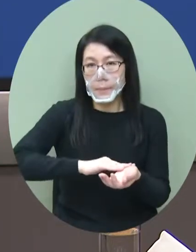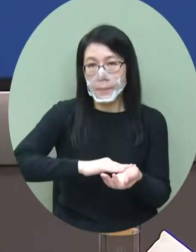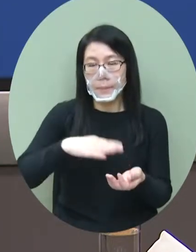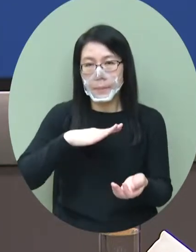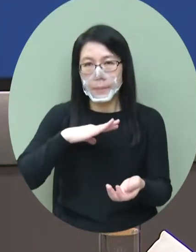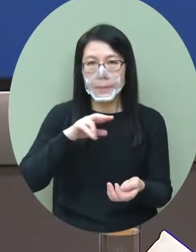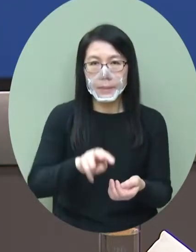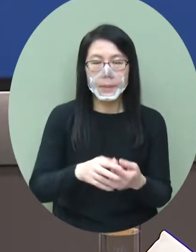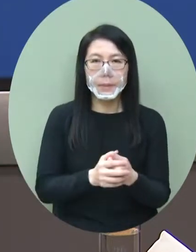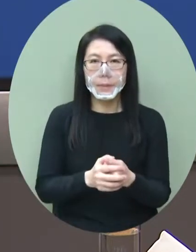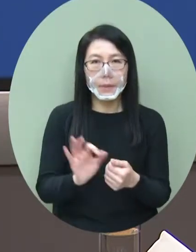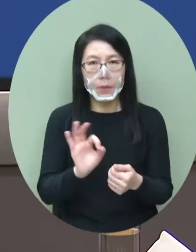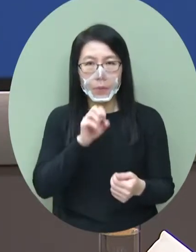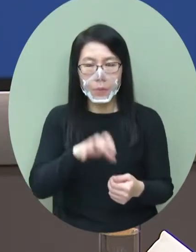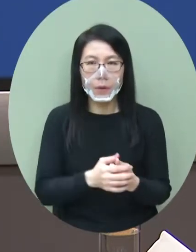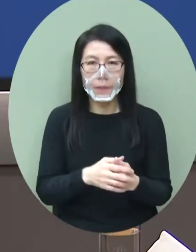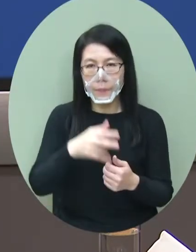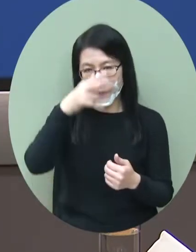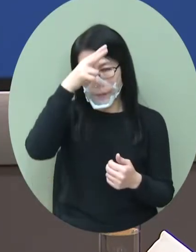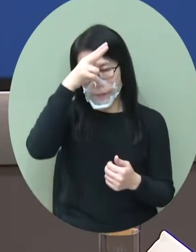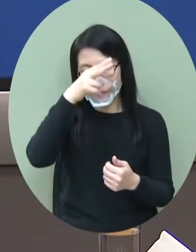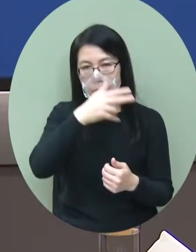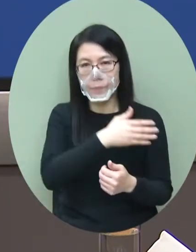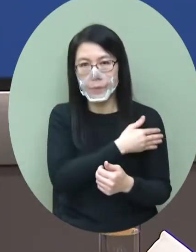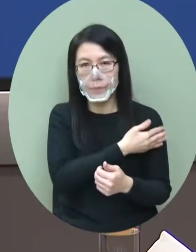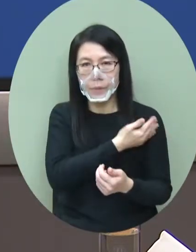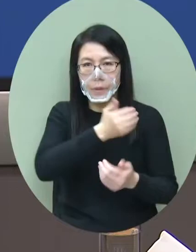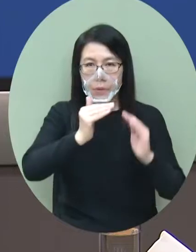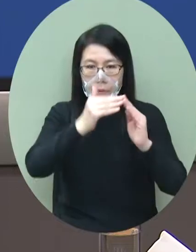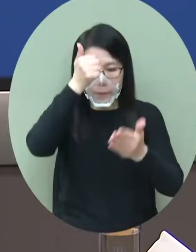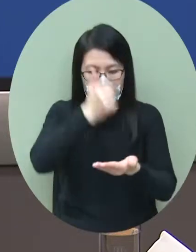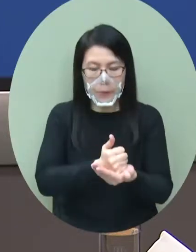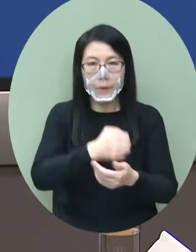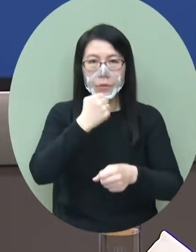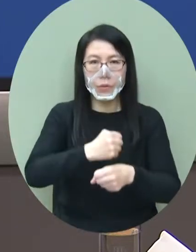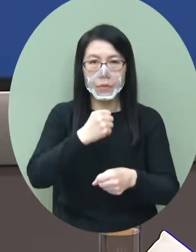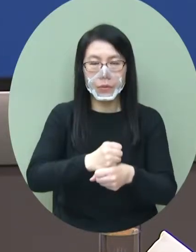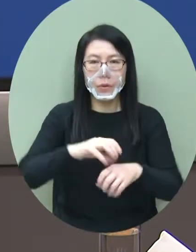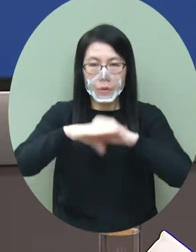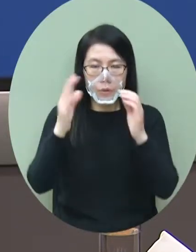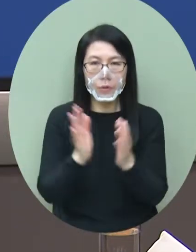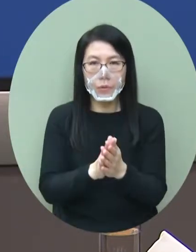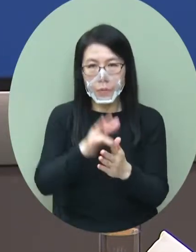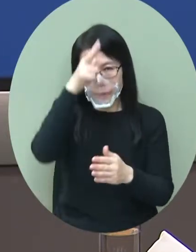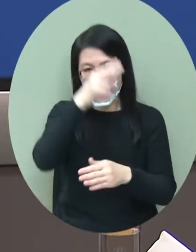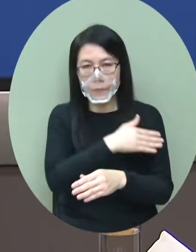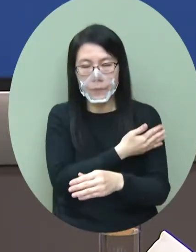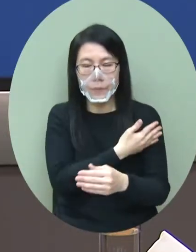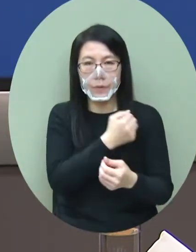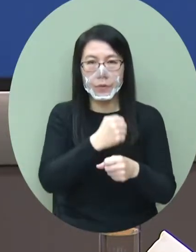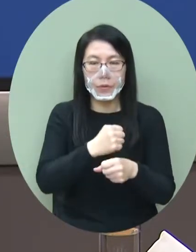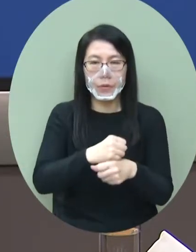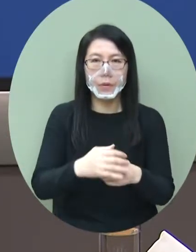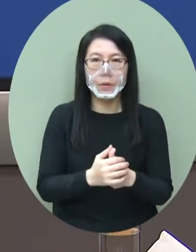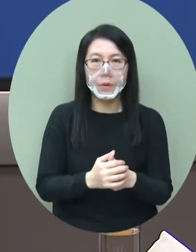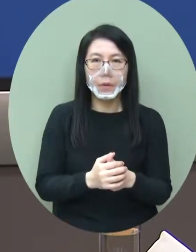这个是公务员是这个留家工作啊。我所有公务员要是不是马上能回到这